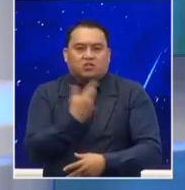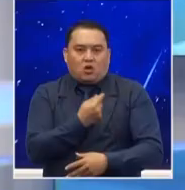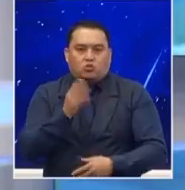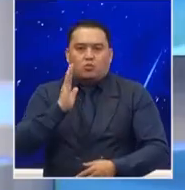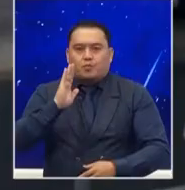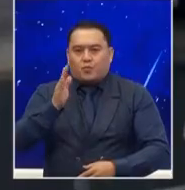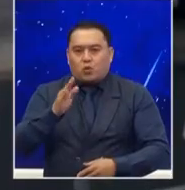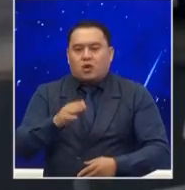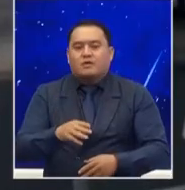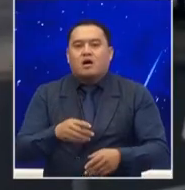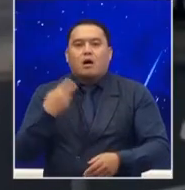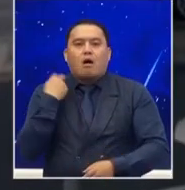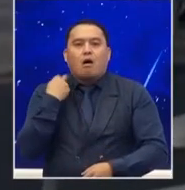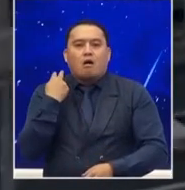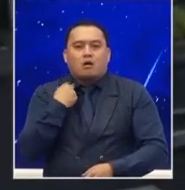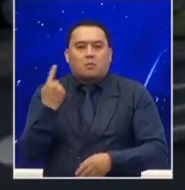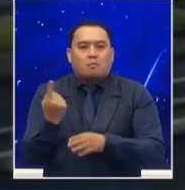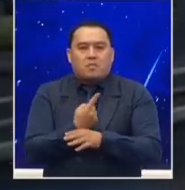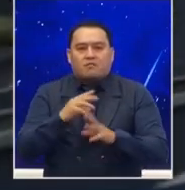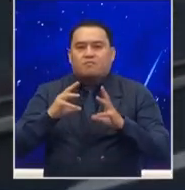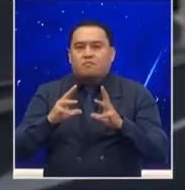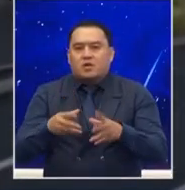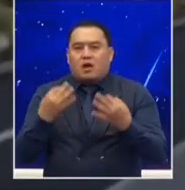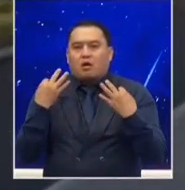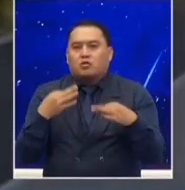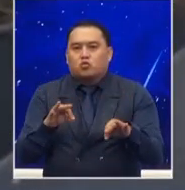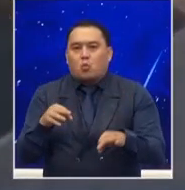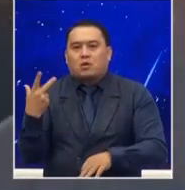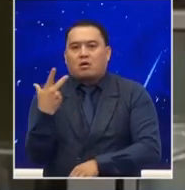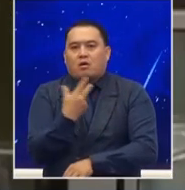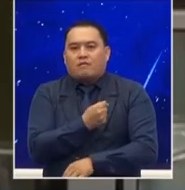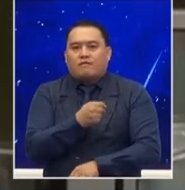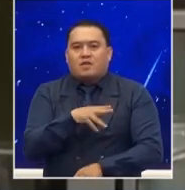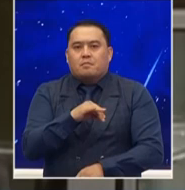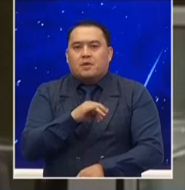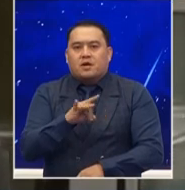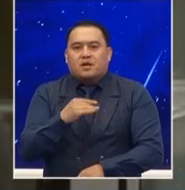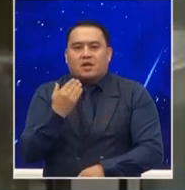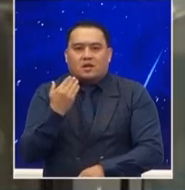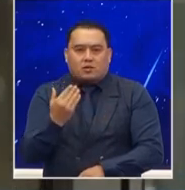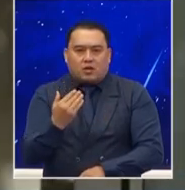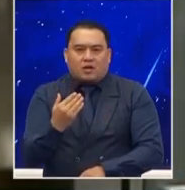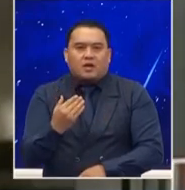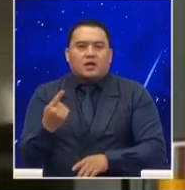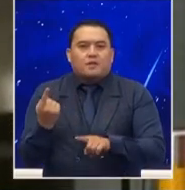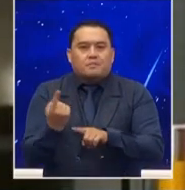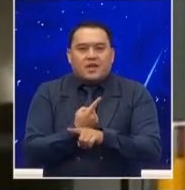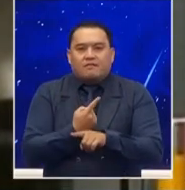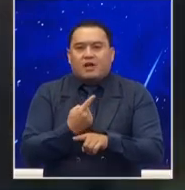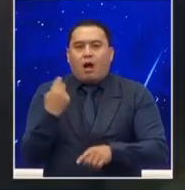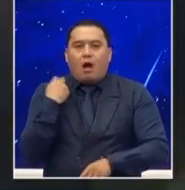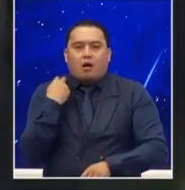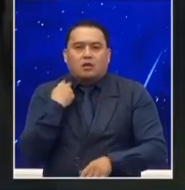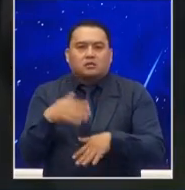вакцинация. Отметим, королевство одним из первых в мире одобрило препараты компании Pfizer и BioNTech. На первое